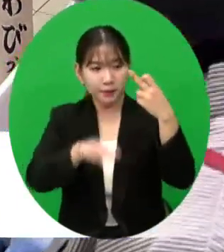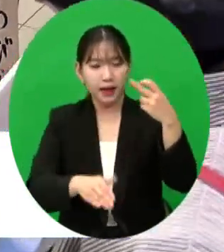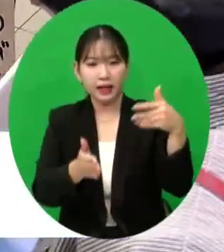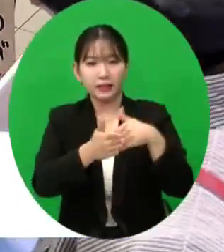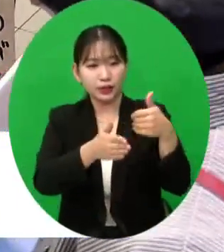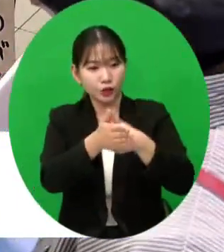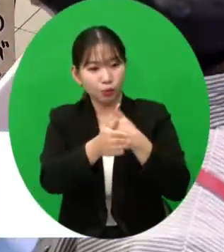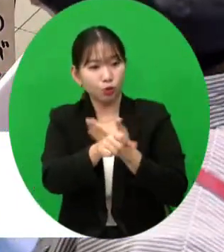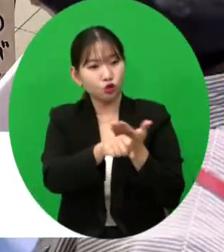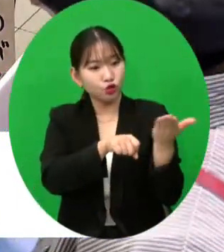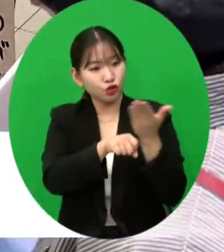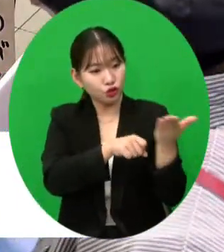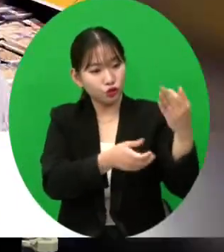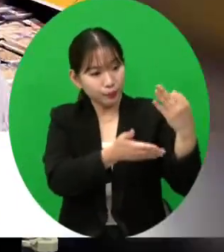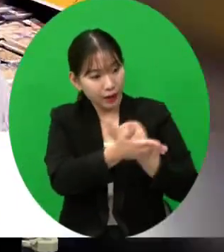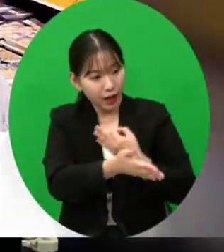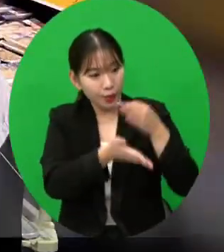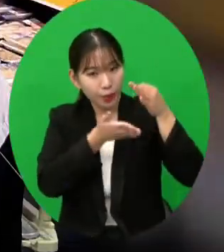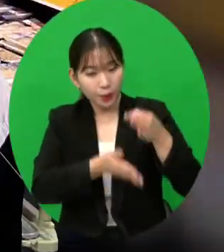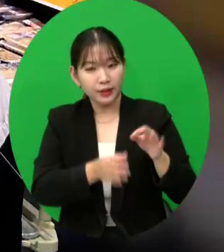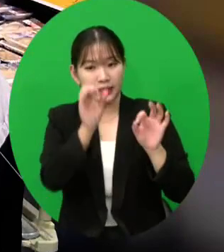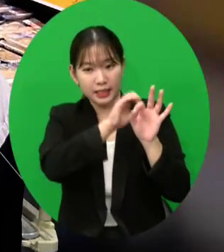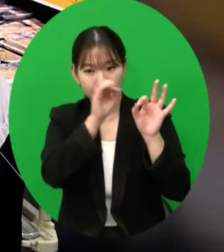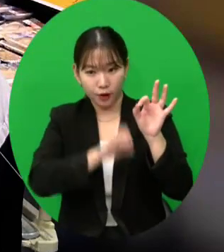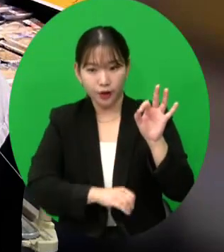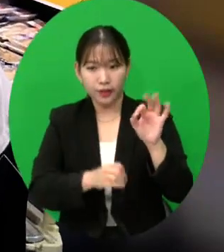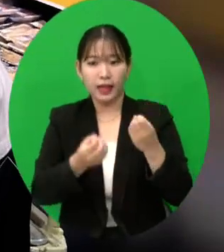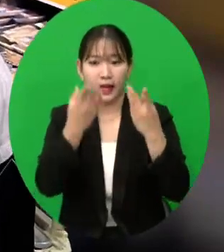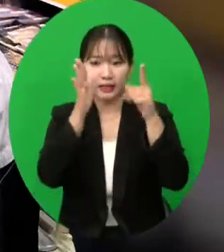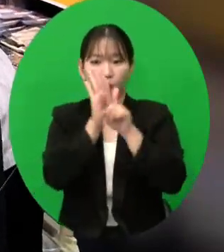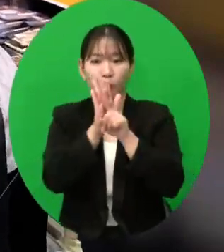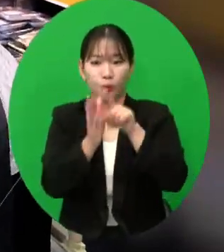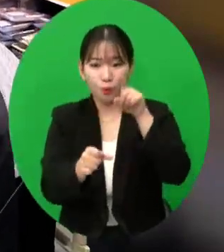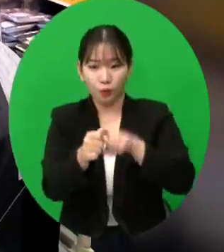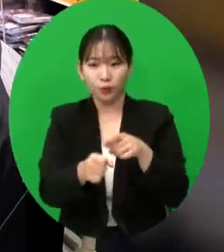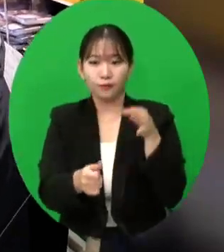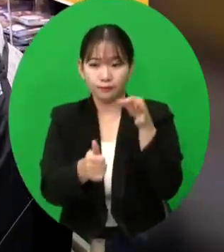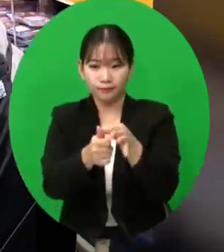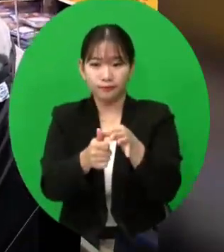수출 금액의 10%를 현지 판촉 행사 비용 등으로 지원하기로 했습니다.